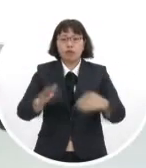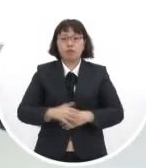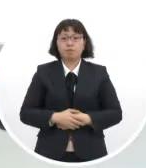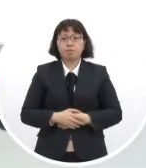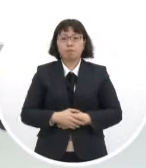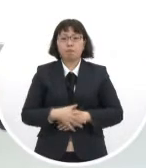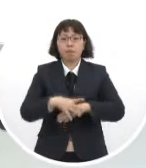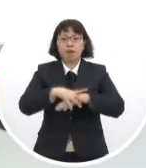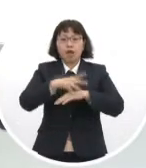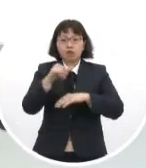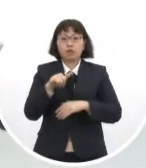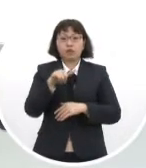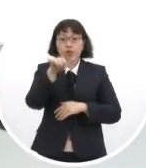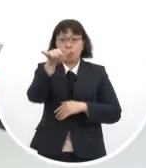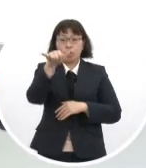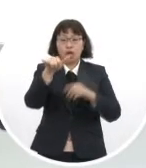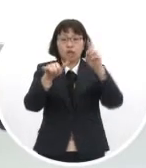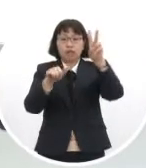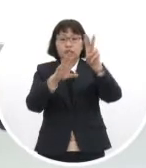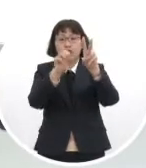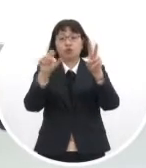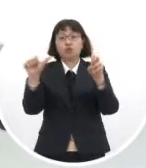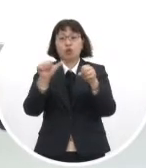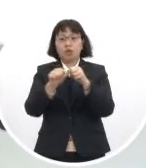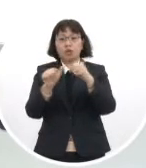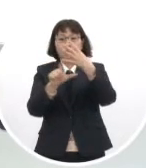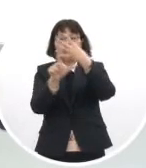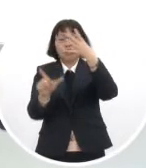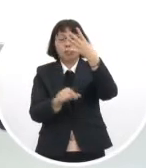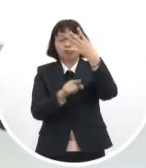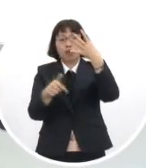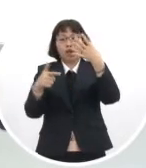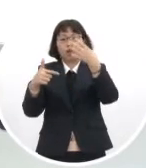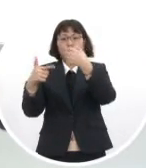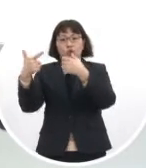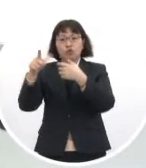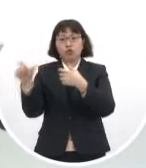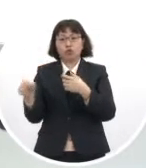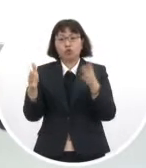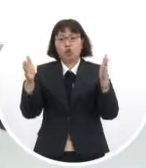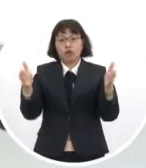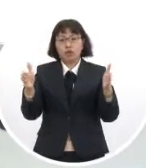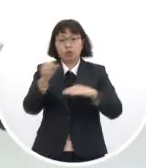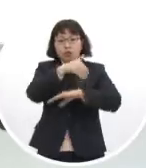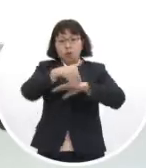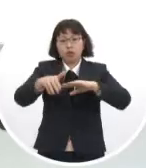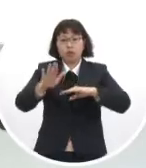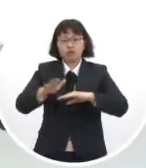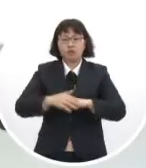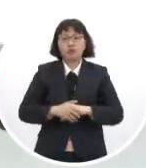初飛行は2015年4月から6月を予定。楽しみだよね。